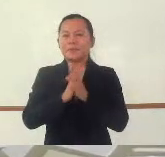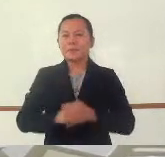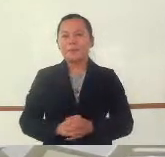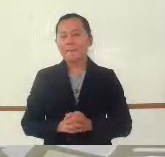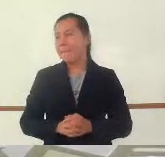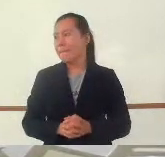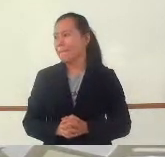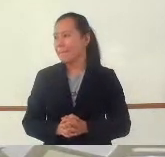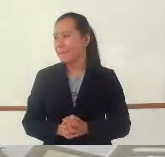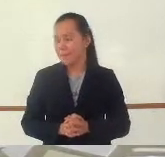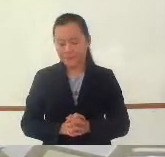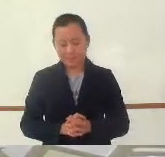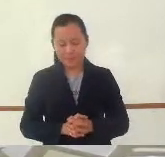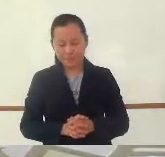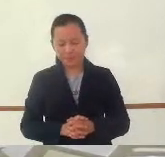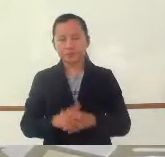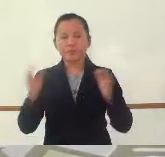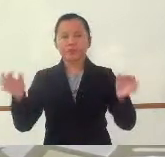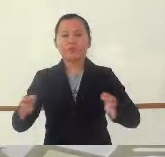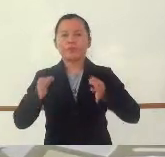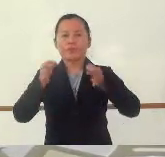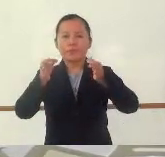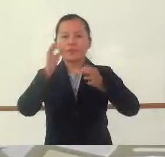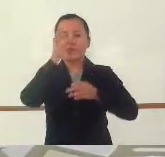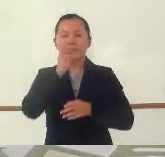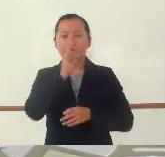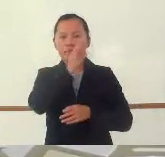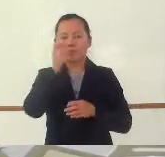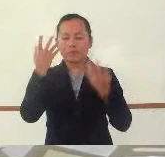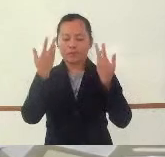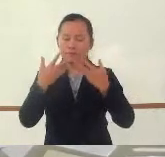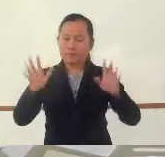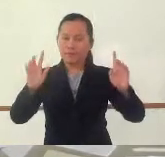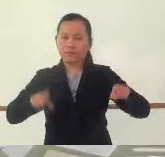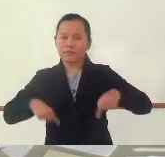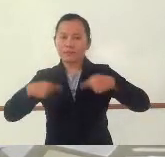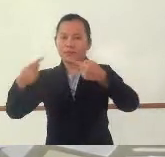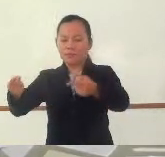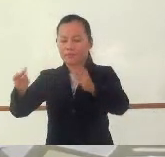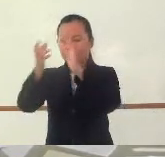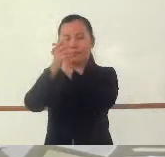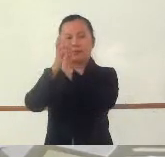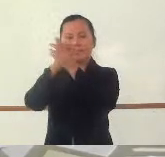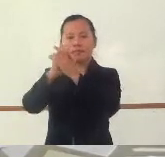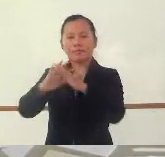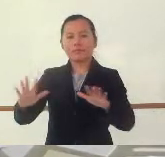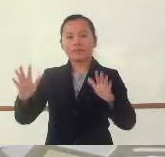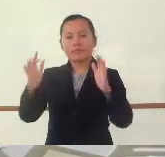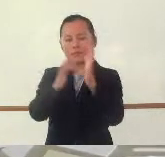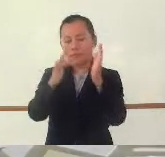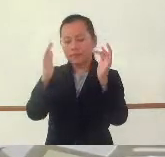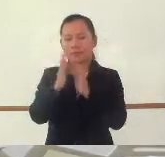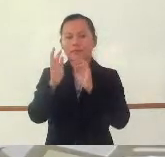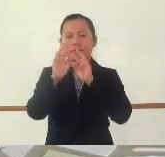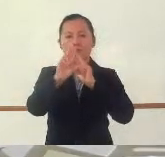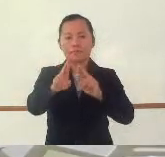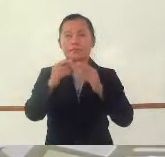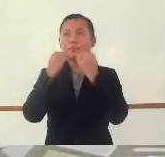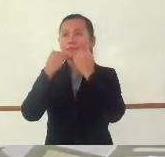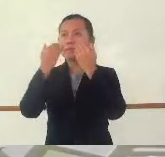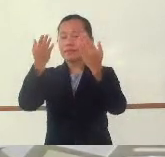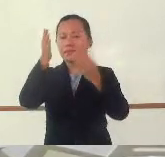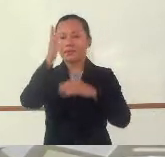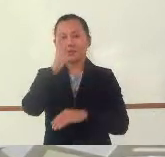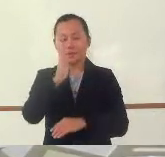Amin. Perayaan Ekaristi sudah selesai, pergilah dalam damai Kristus. Syukur